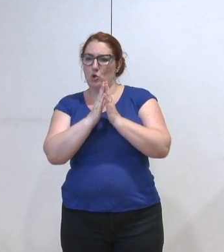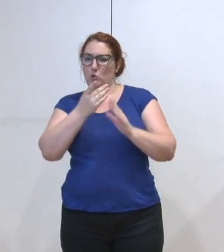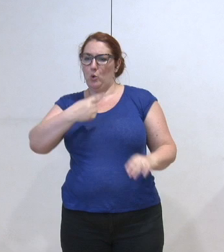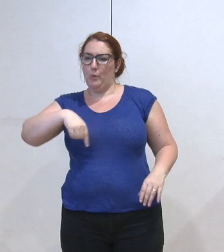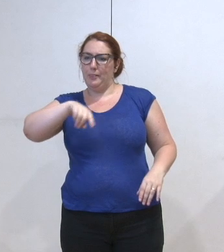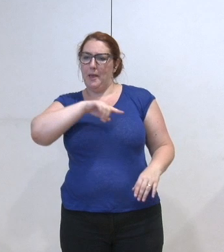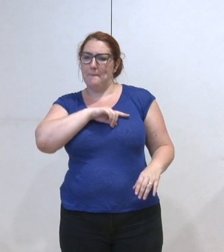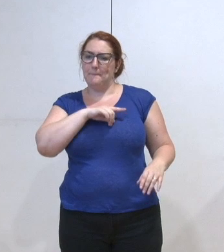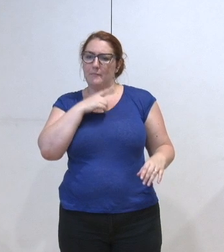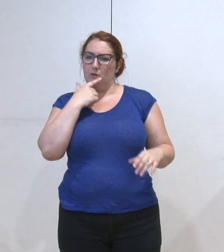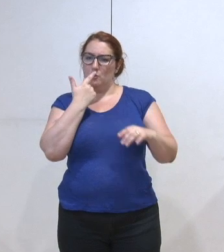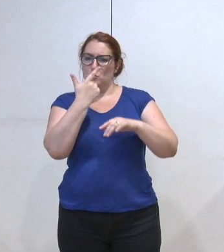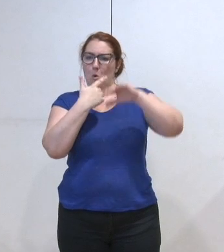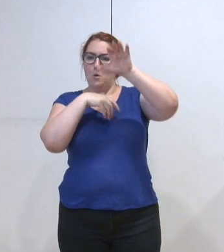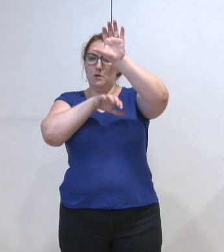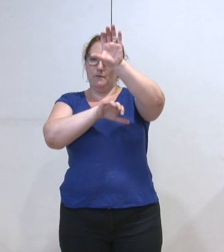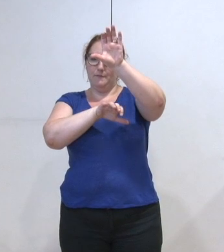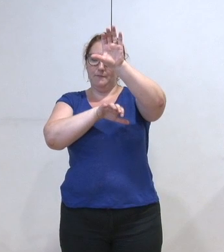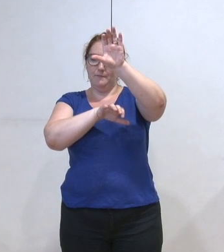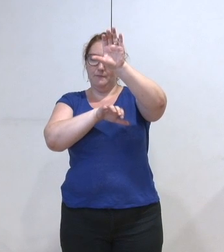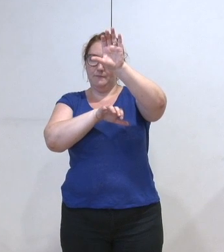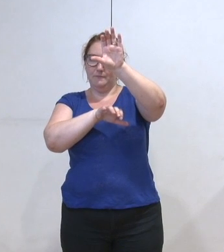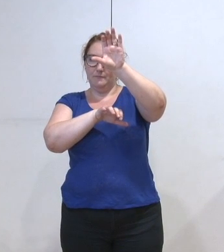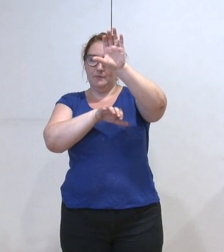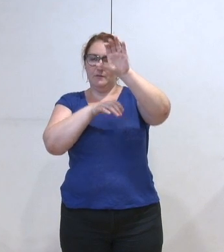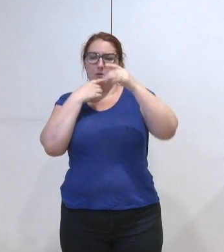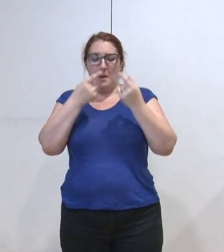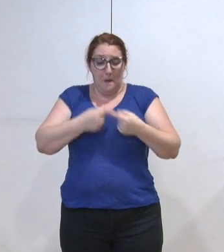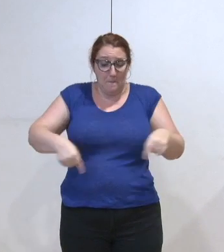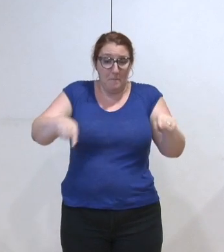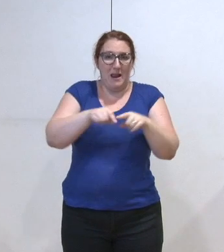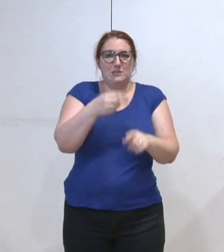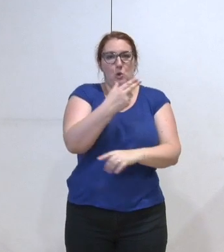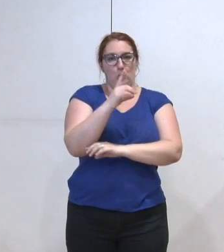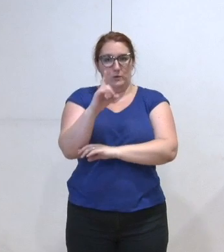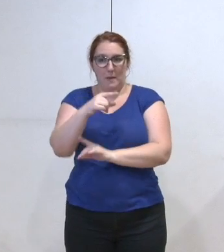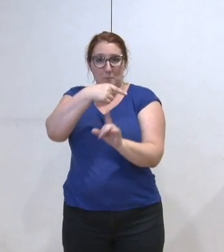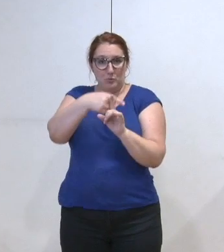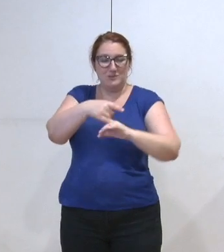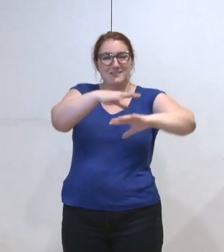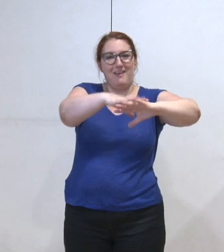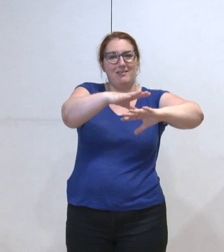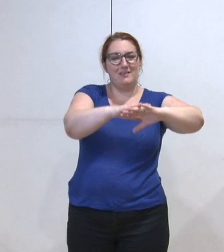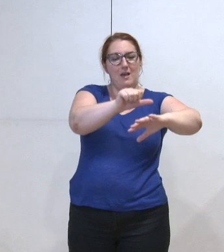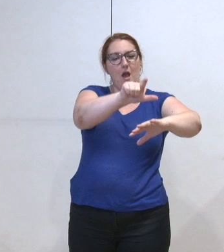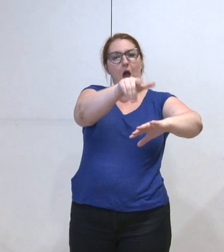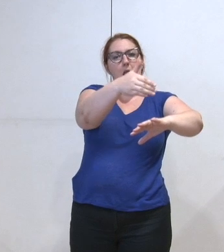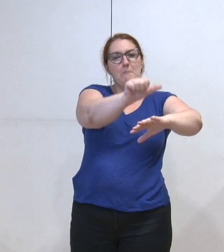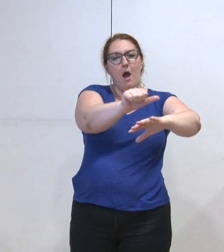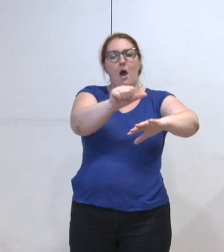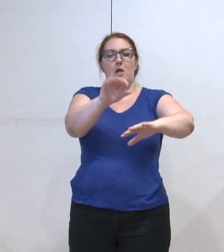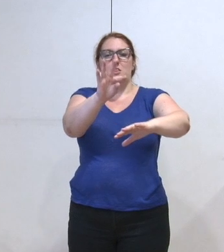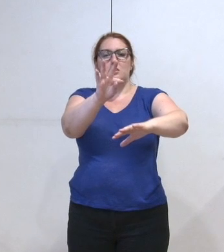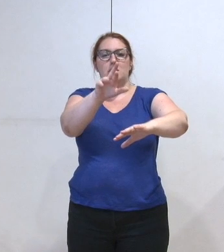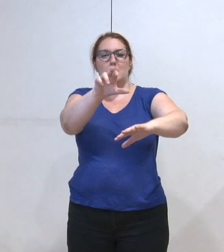le le l'iris notred-dame comprend à la fois la place notreddame et le quartier almatre etcloître et que c'est un secteur qui a